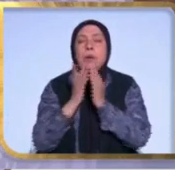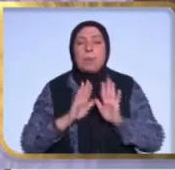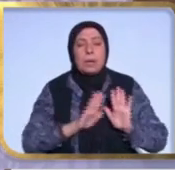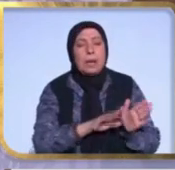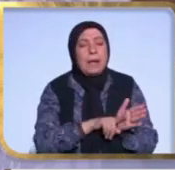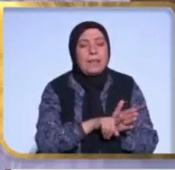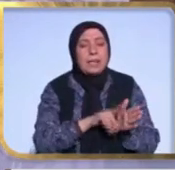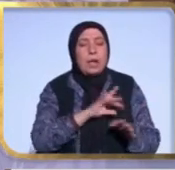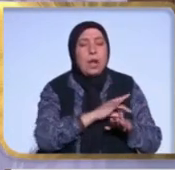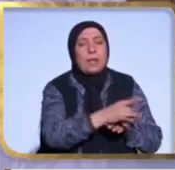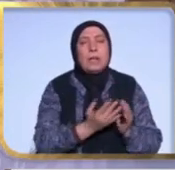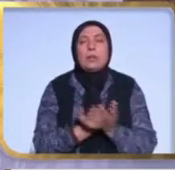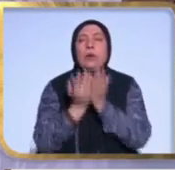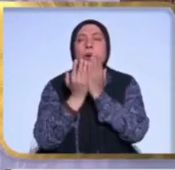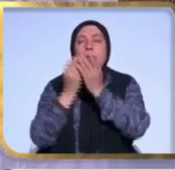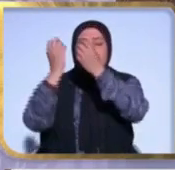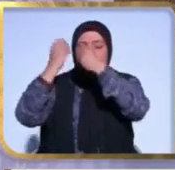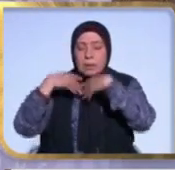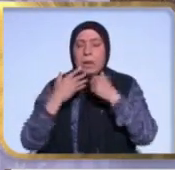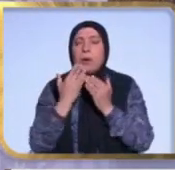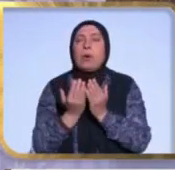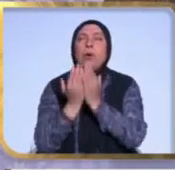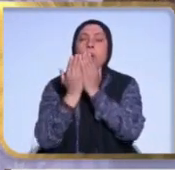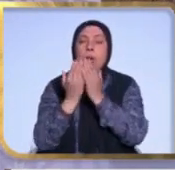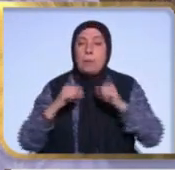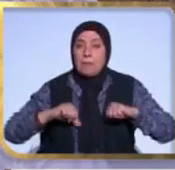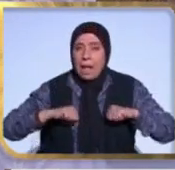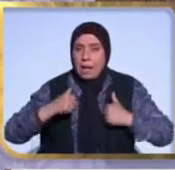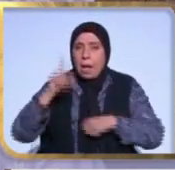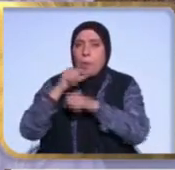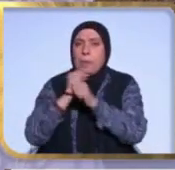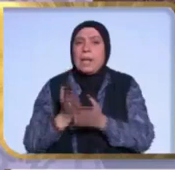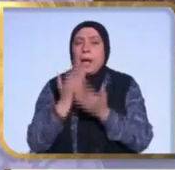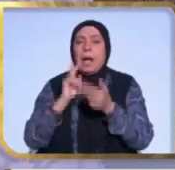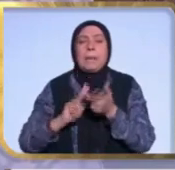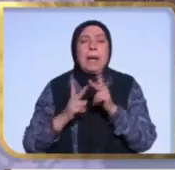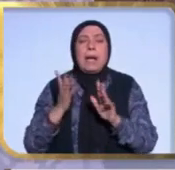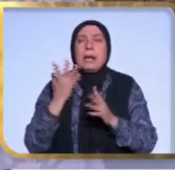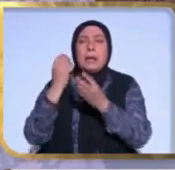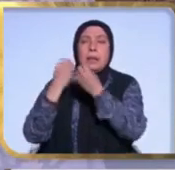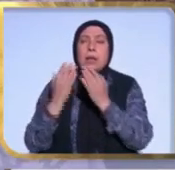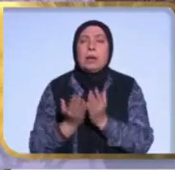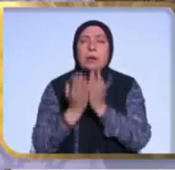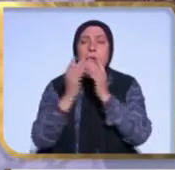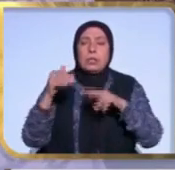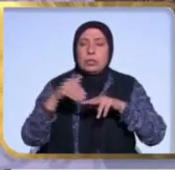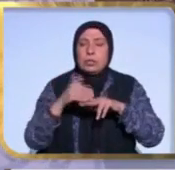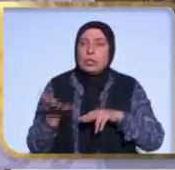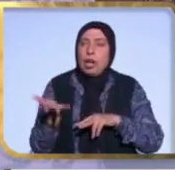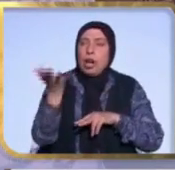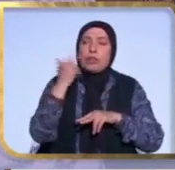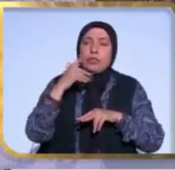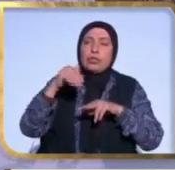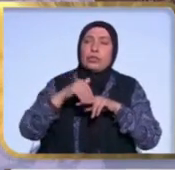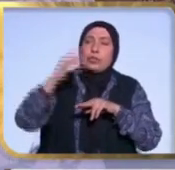الفتن والآفات، وأن تقضي لنا يا مولانا في الدنيا والآخرة جميع الحاجات. ستر العرش مسبول